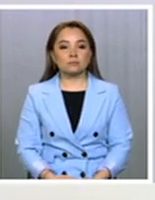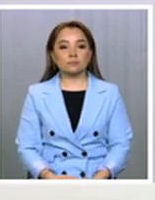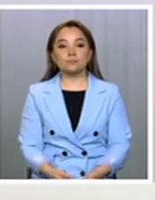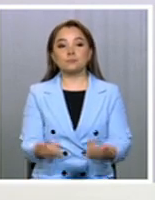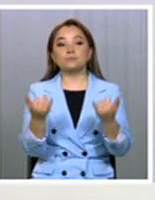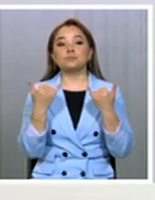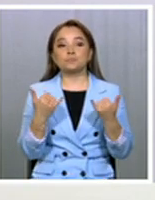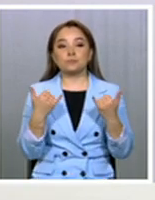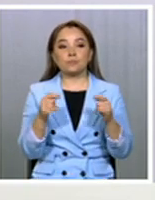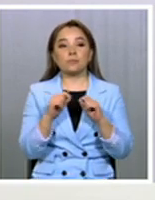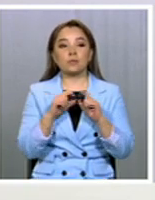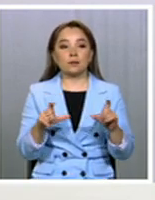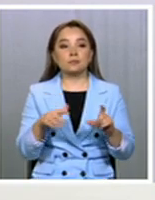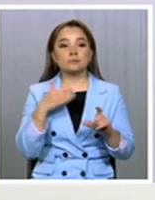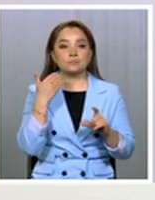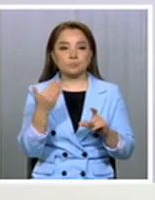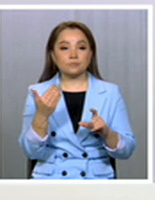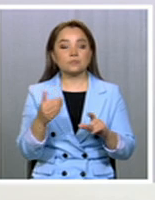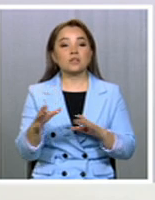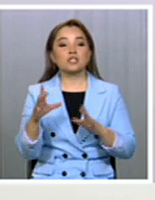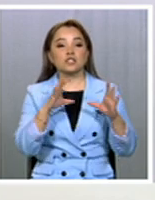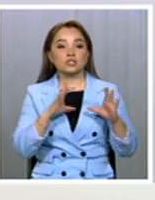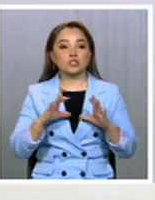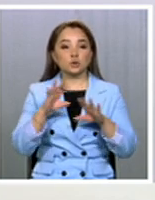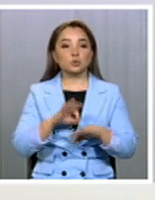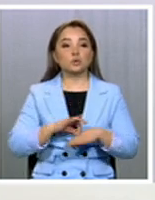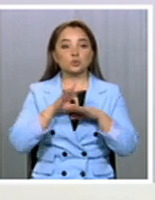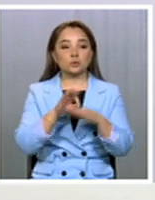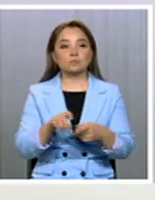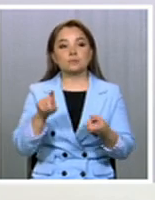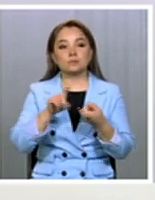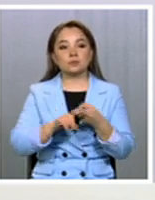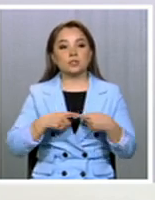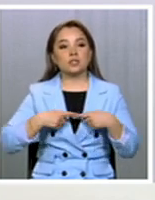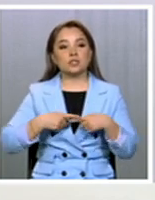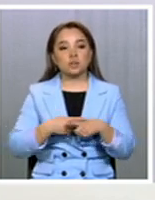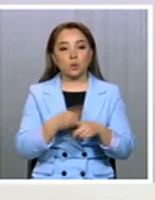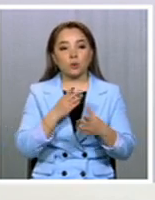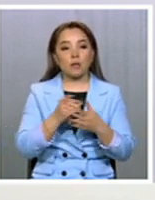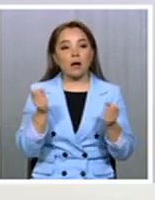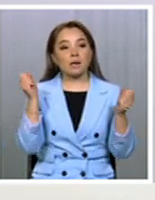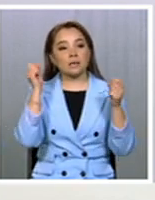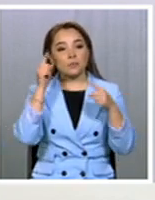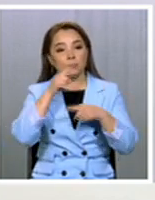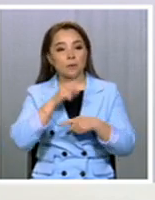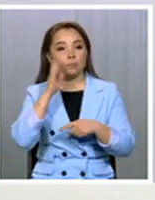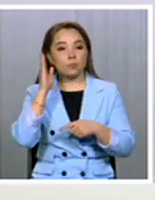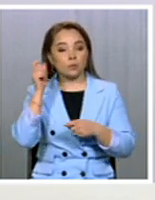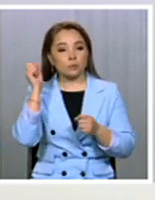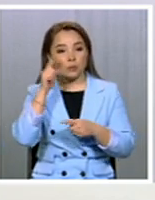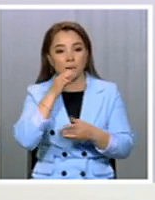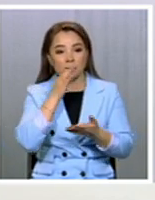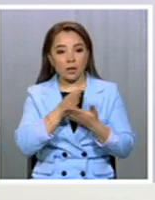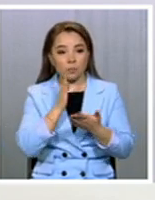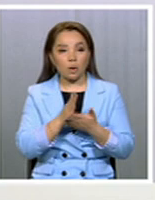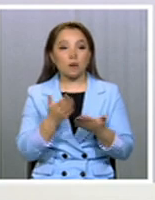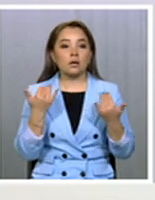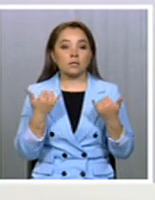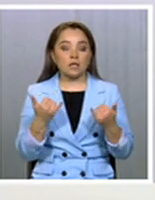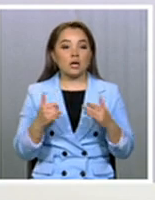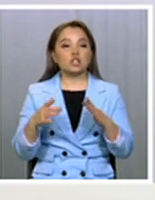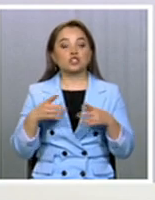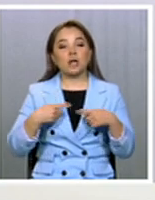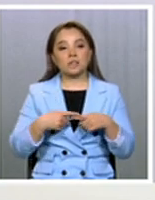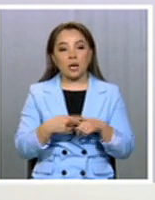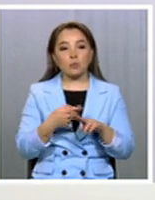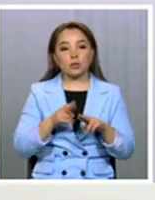Бүгінгі сабақта сіз шеңберге жүргізілген жанама мен қиюшының анықтамасын білесіз және жанаманың қасиеттерін